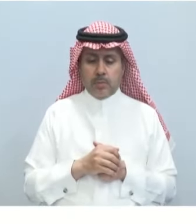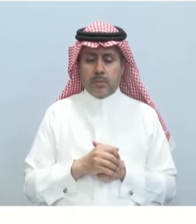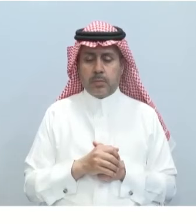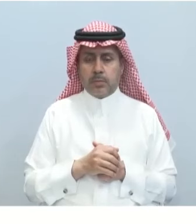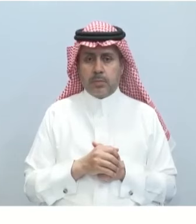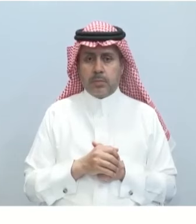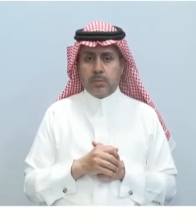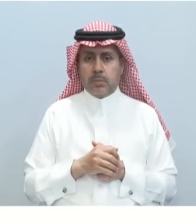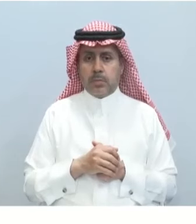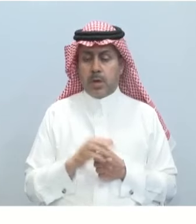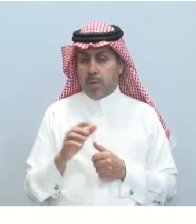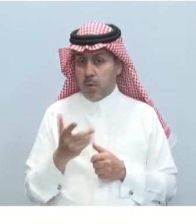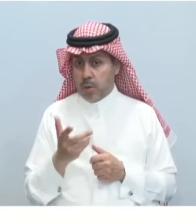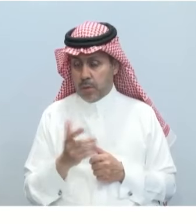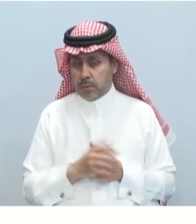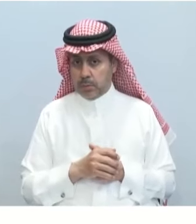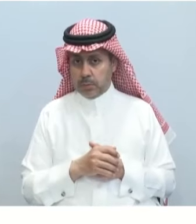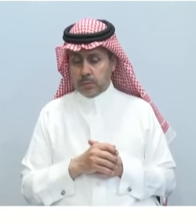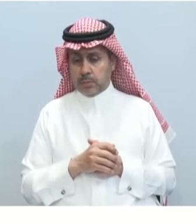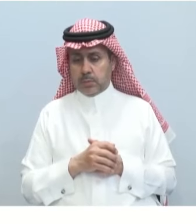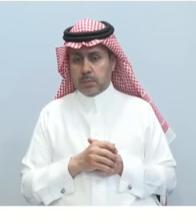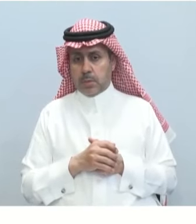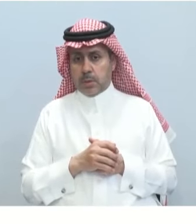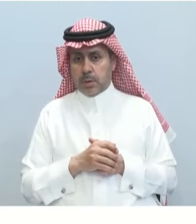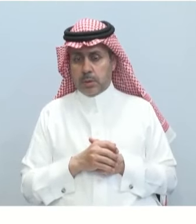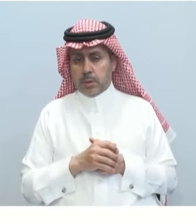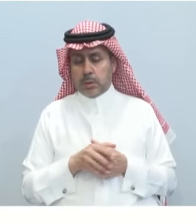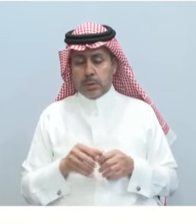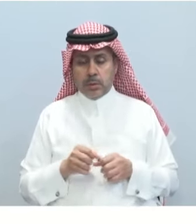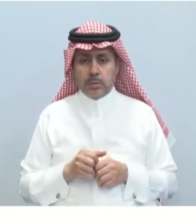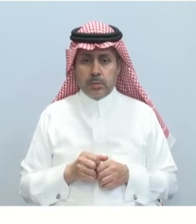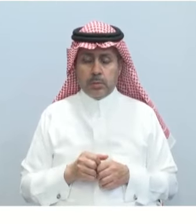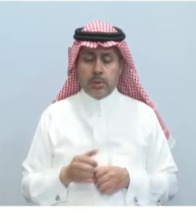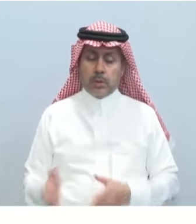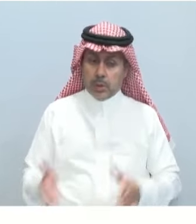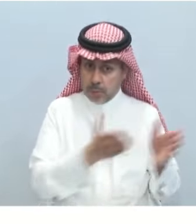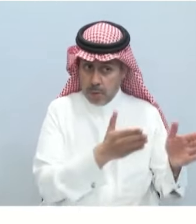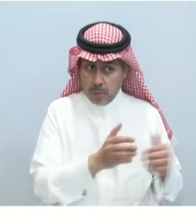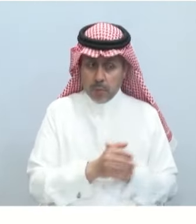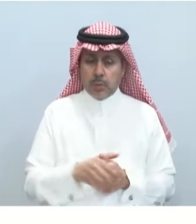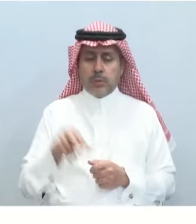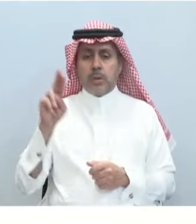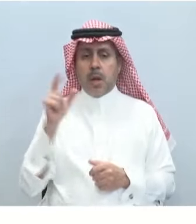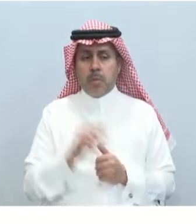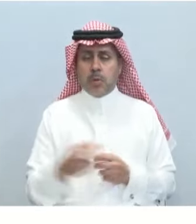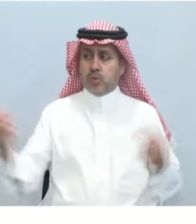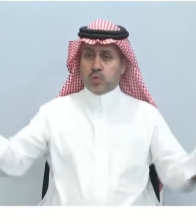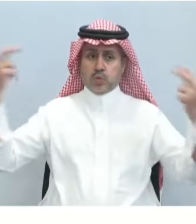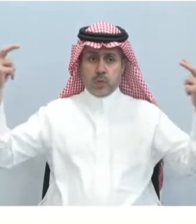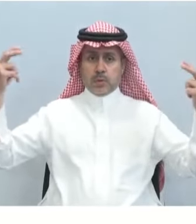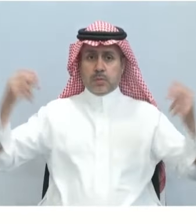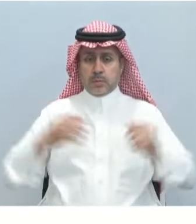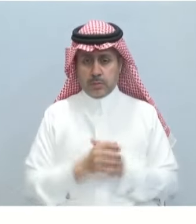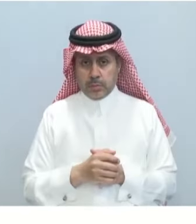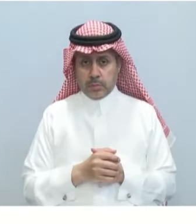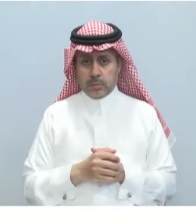اهمها ما هو الذي يبعثه او يجعله يتنمر على الاخرين لفت الانتباه